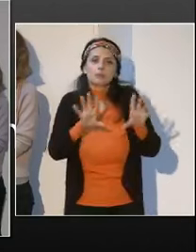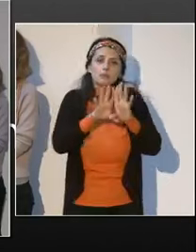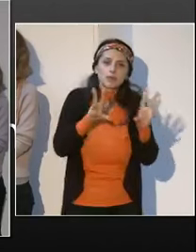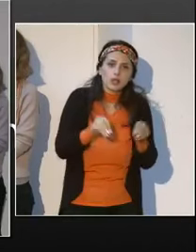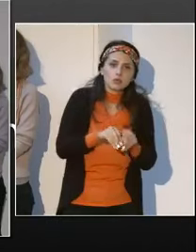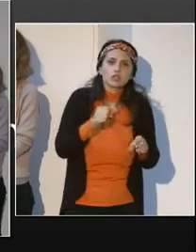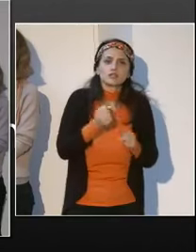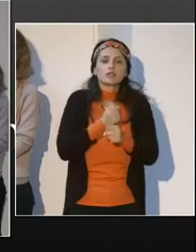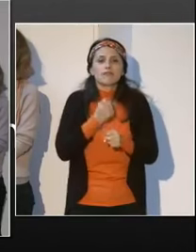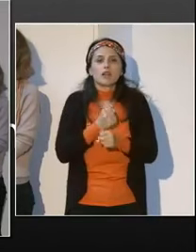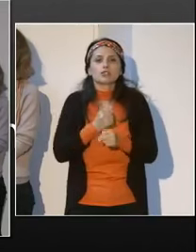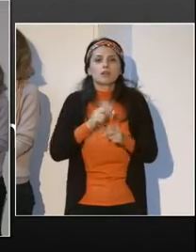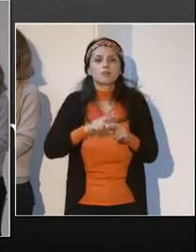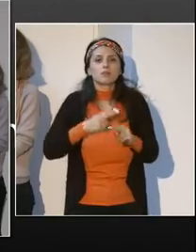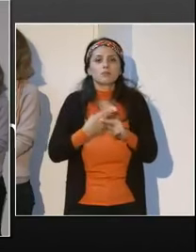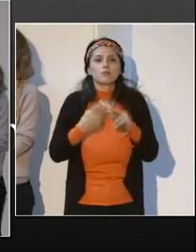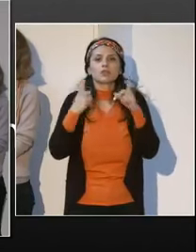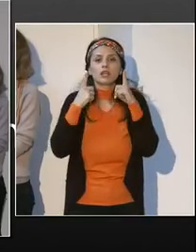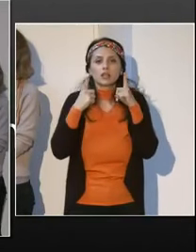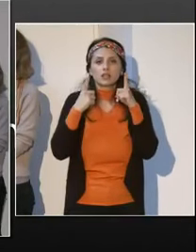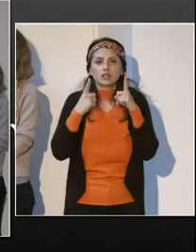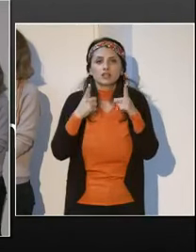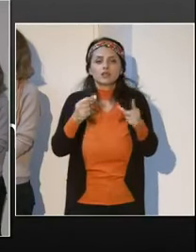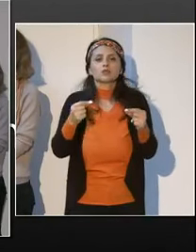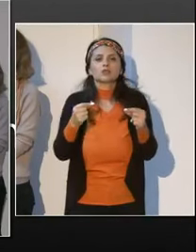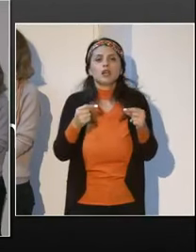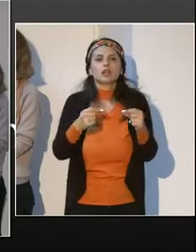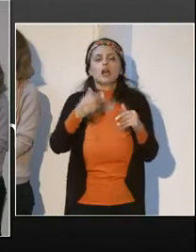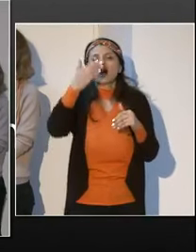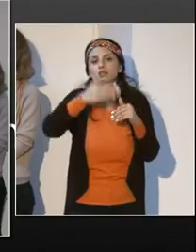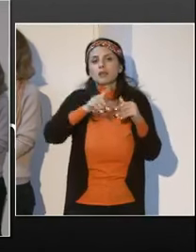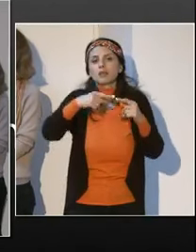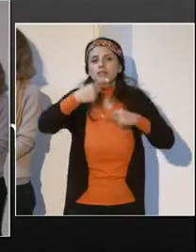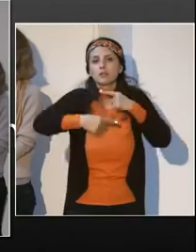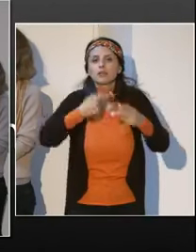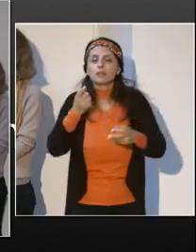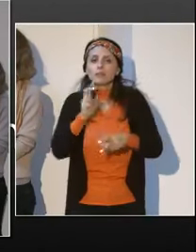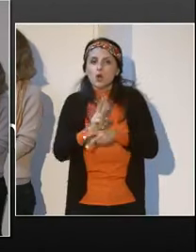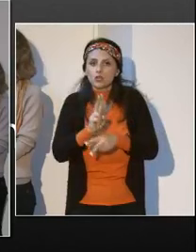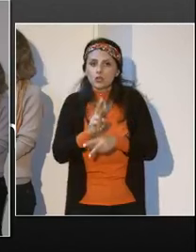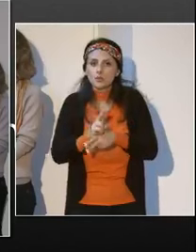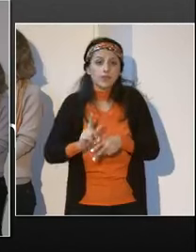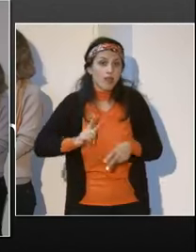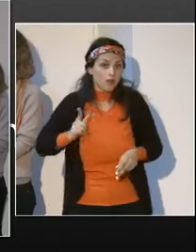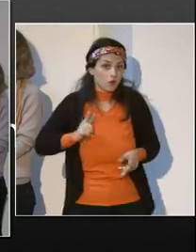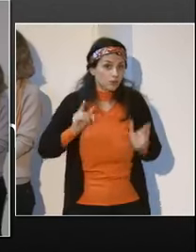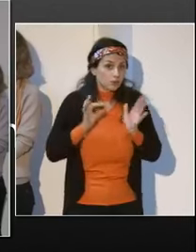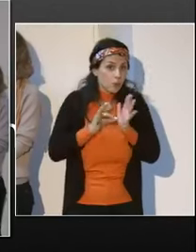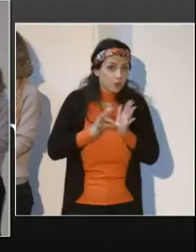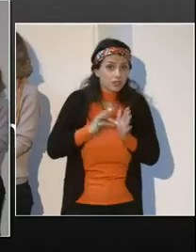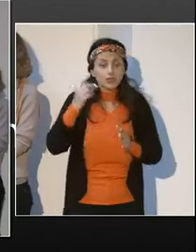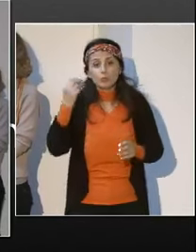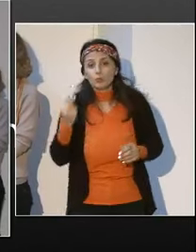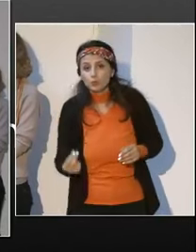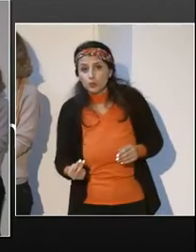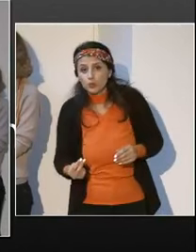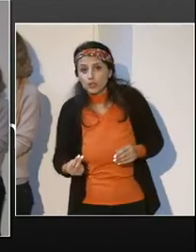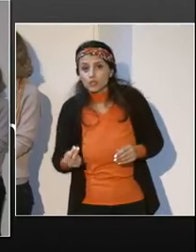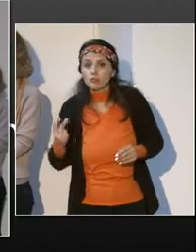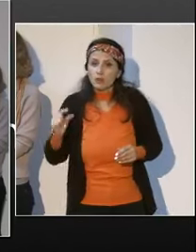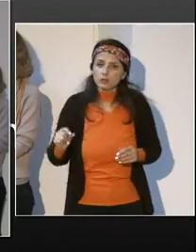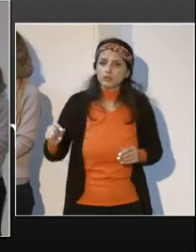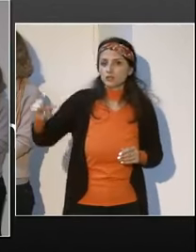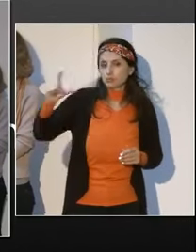evităm cât mai multe rezultate dezastruoase sistemul de protectie au existat momente bune si mai putin bune